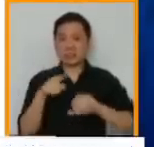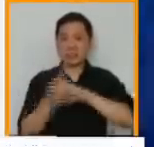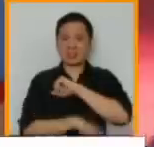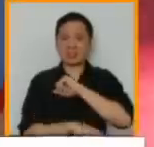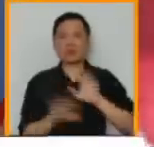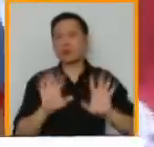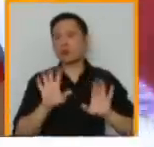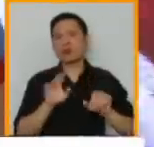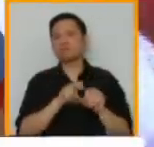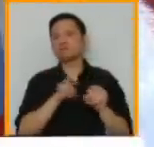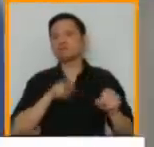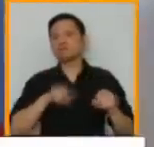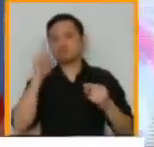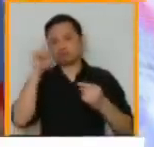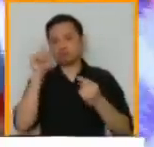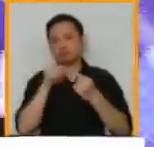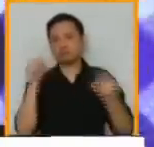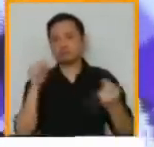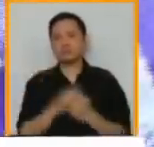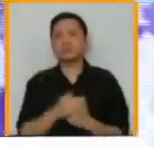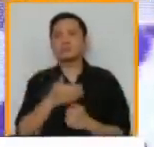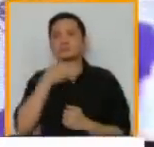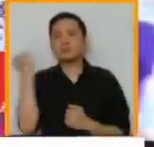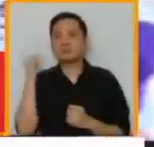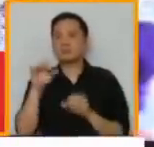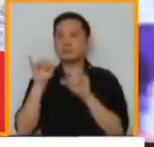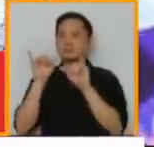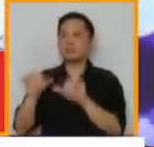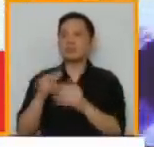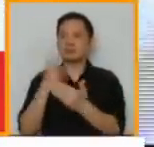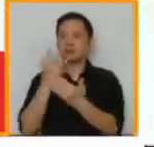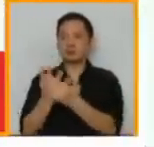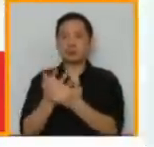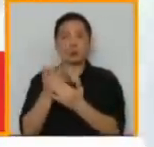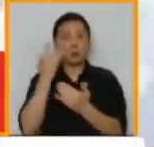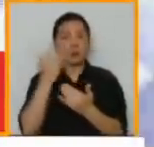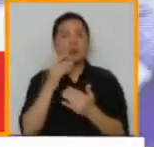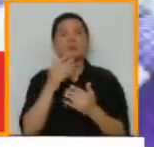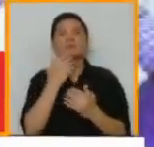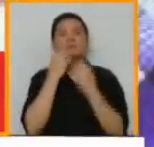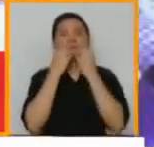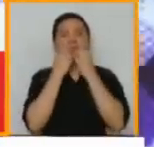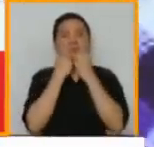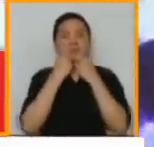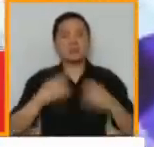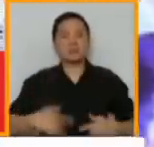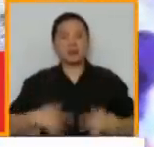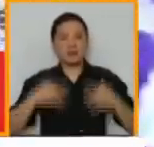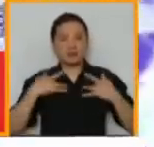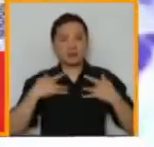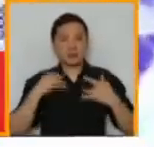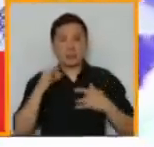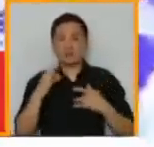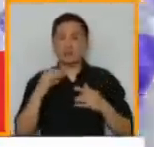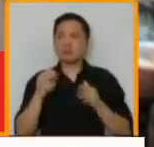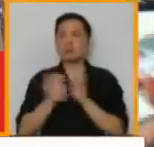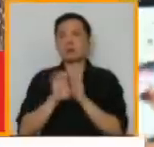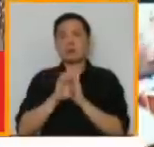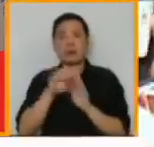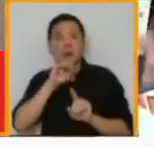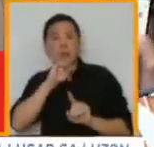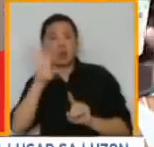krimen. Mas mabuti raw kasing mabuhay ang isang kriminal kaysa kitilin ang buhay ng isang inosenteng tao na biktima ng maling